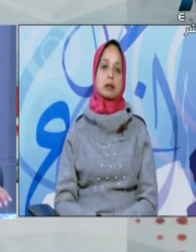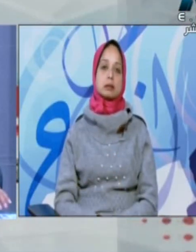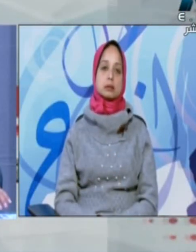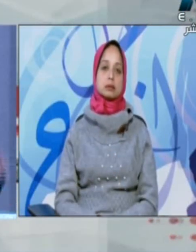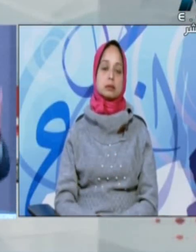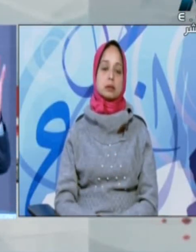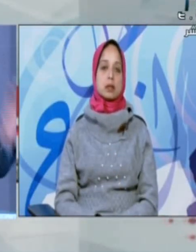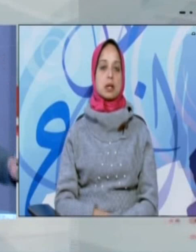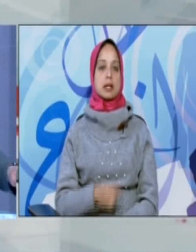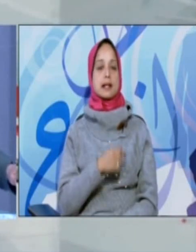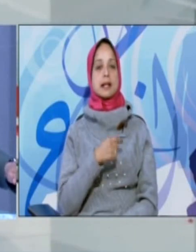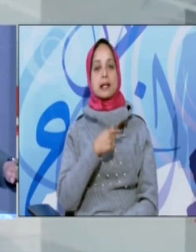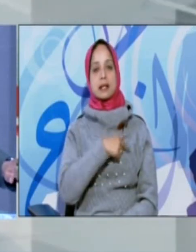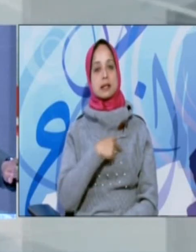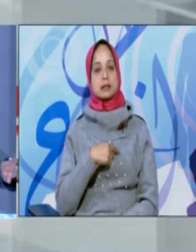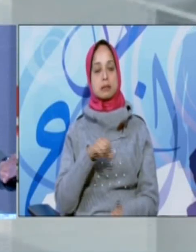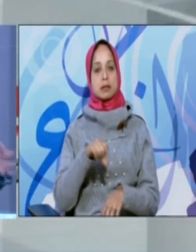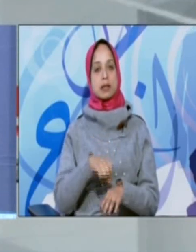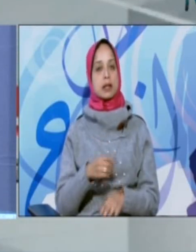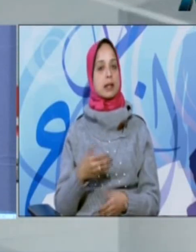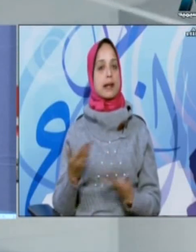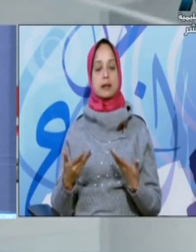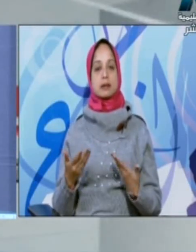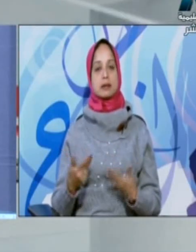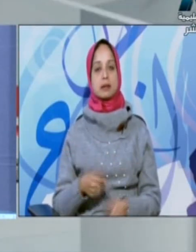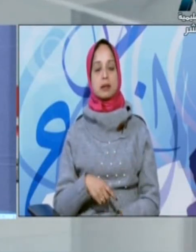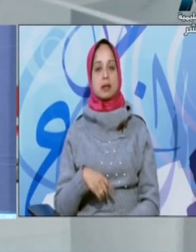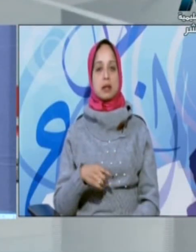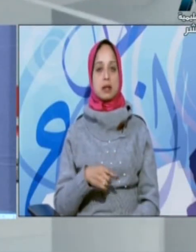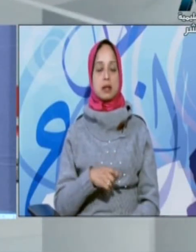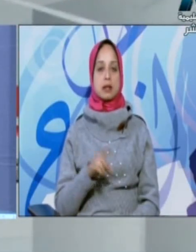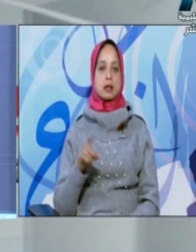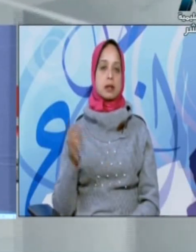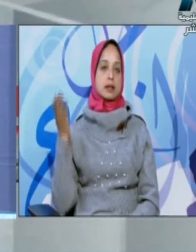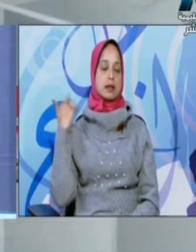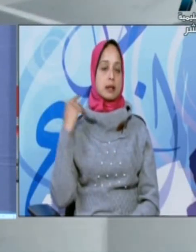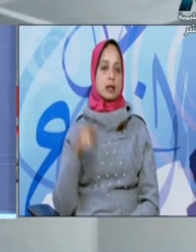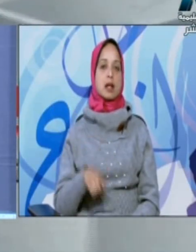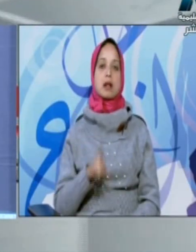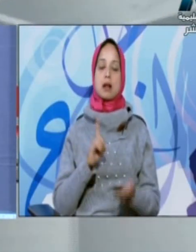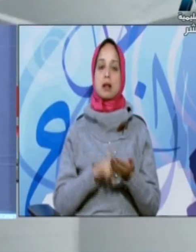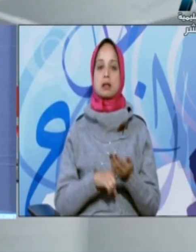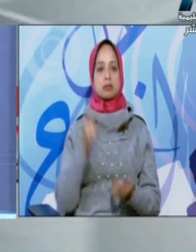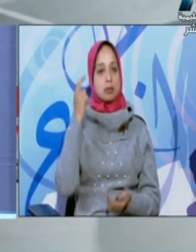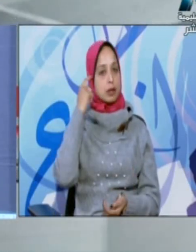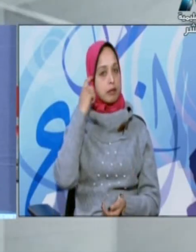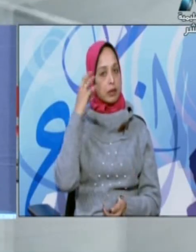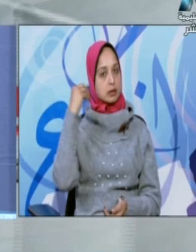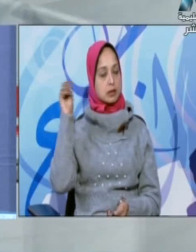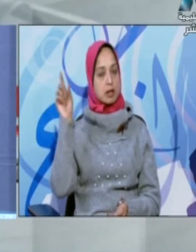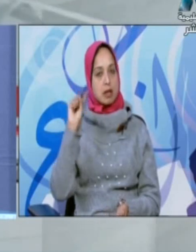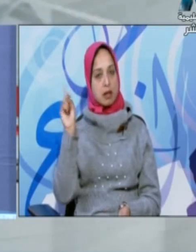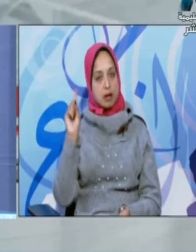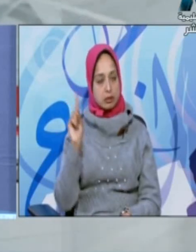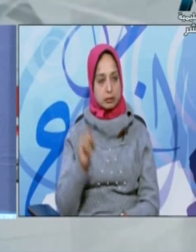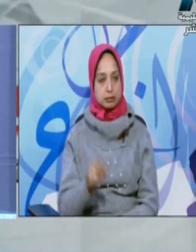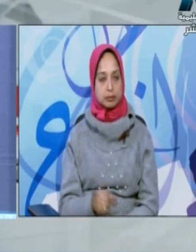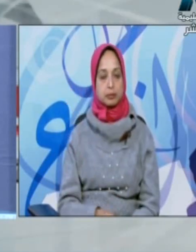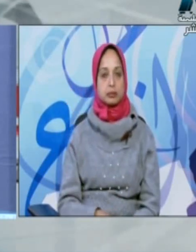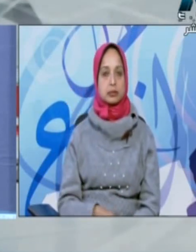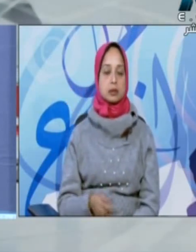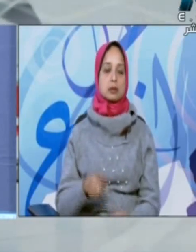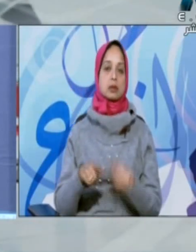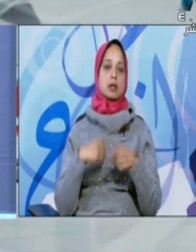قال لندن بس تعرف انها 40 كده. فالتواريخ عندي مهمة. وفي حاجة انا لسه قايل من شوية، لما جينا اتكلمنا عن وزارة